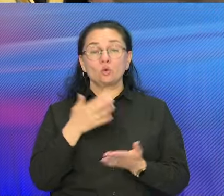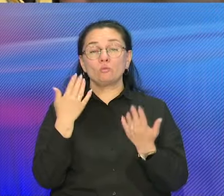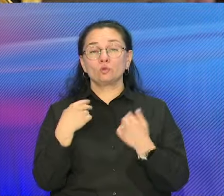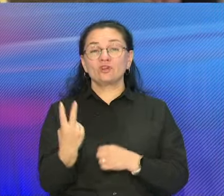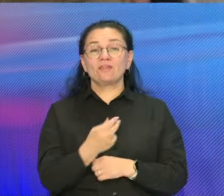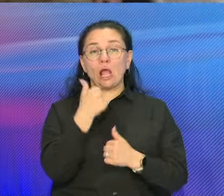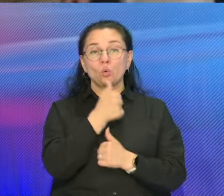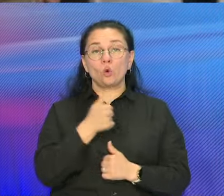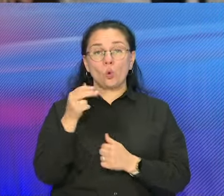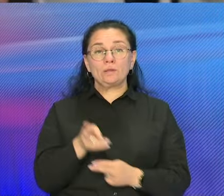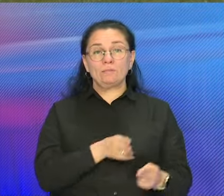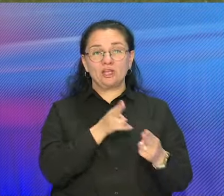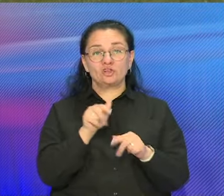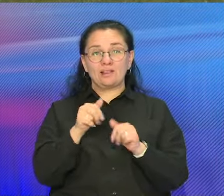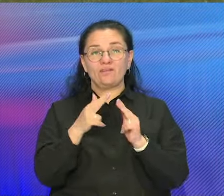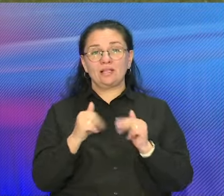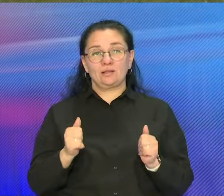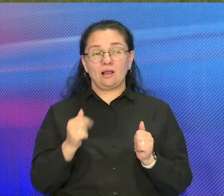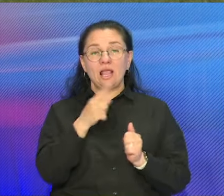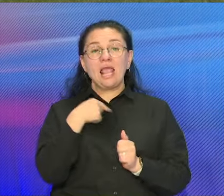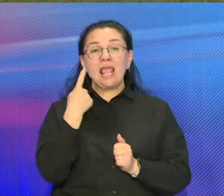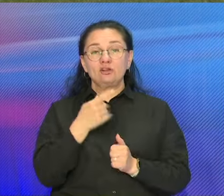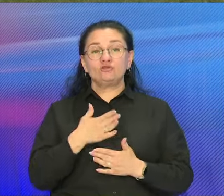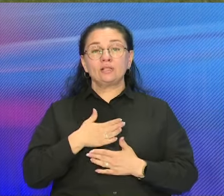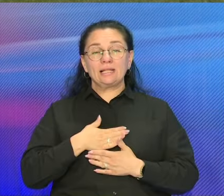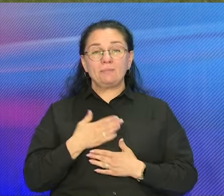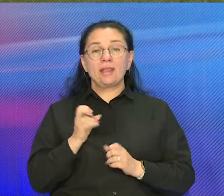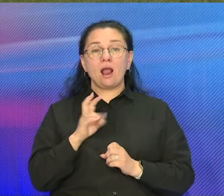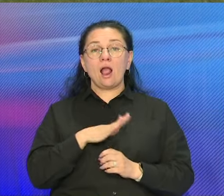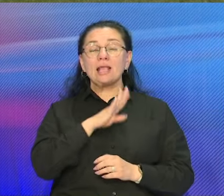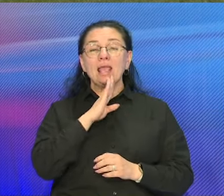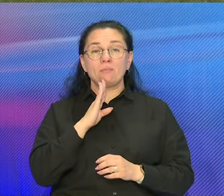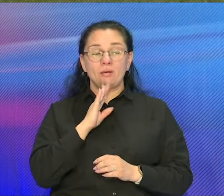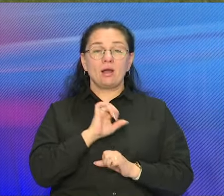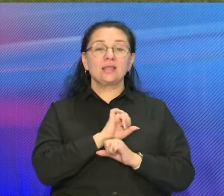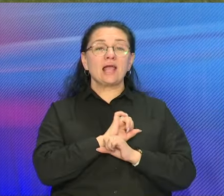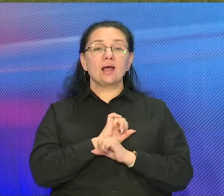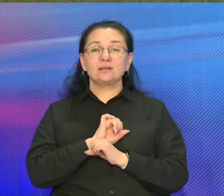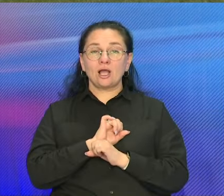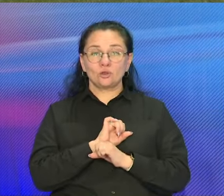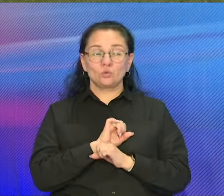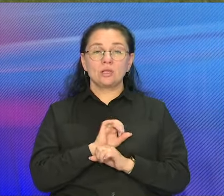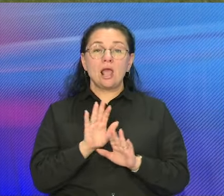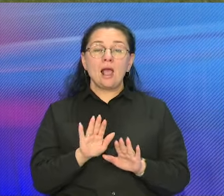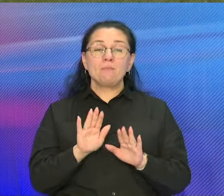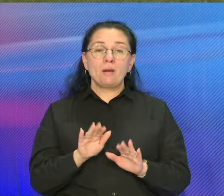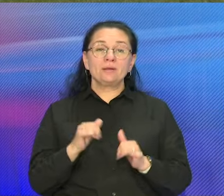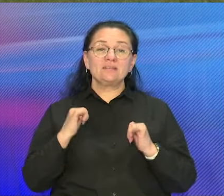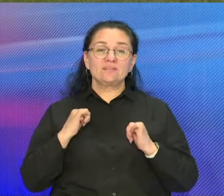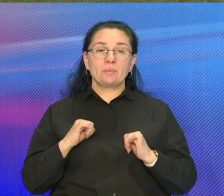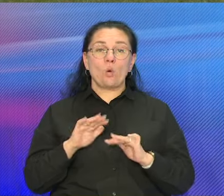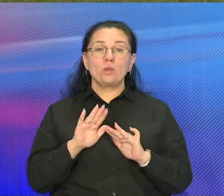год приезжая сюди Лично для меня, как для мамы, это очень огромная отдушина – отдохнуть, побыть в уютном, спокойном месте